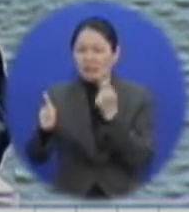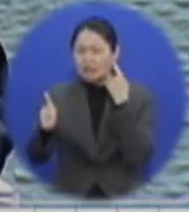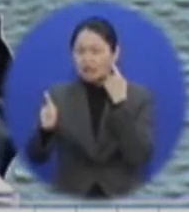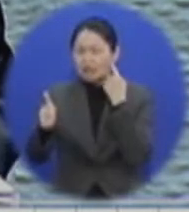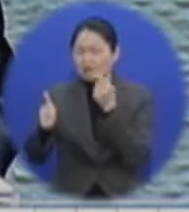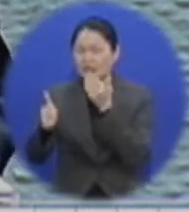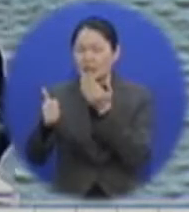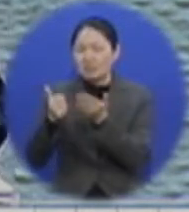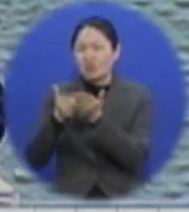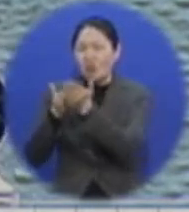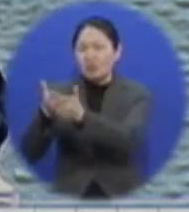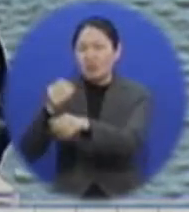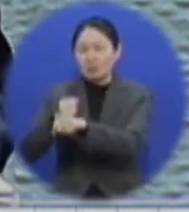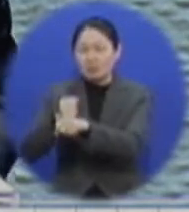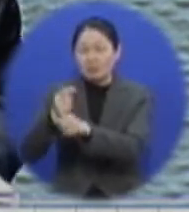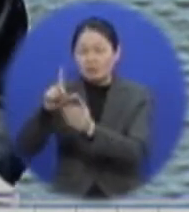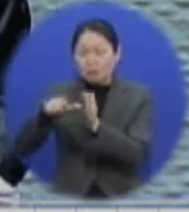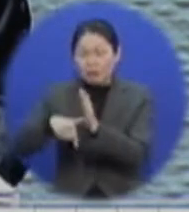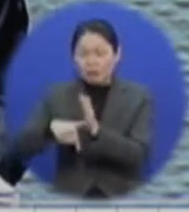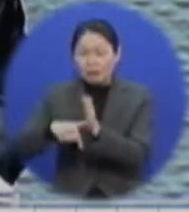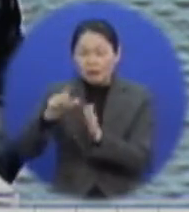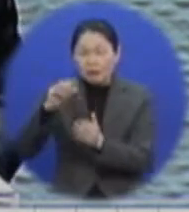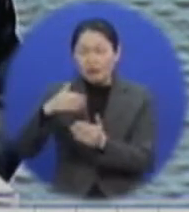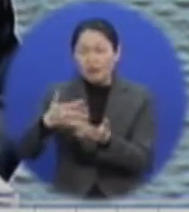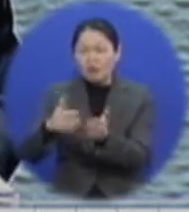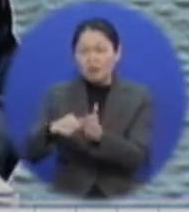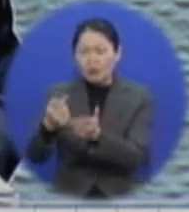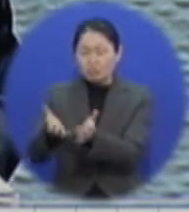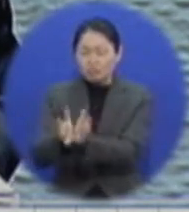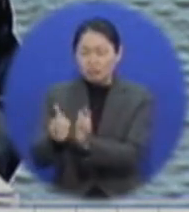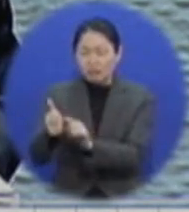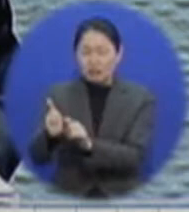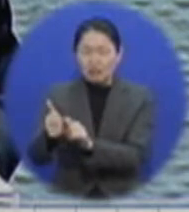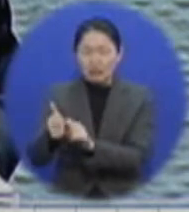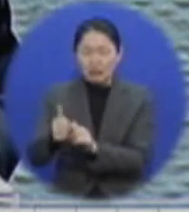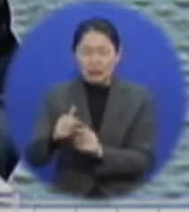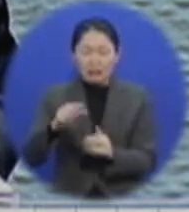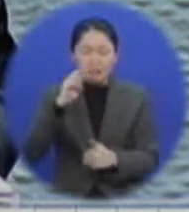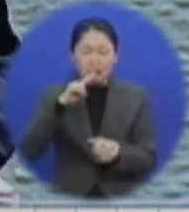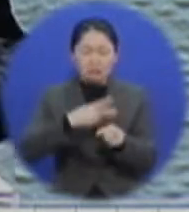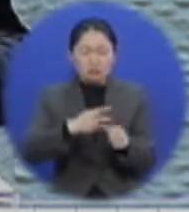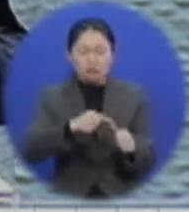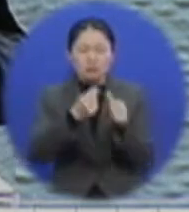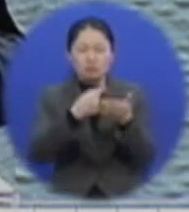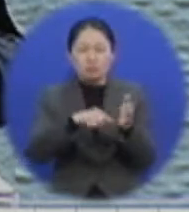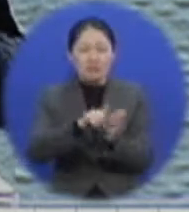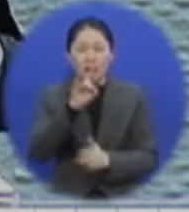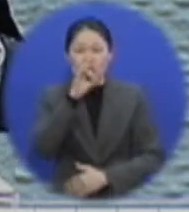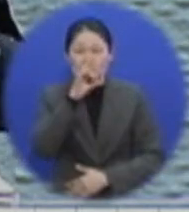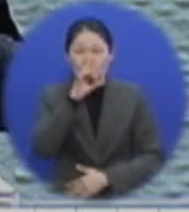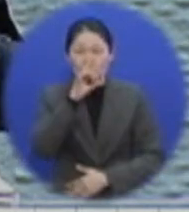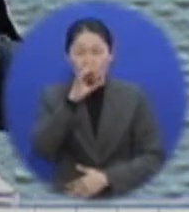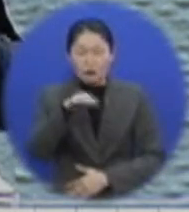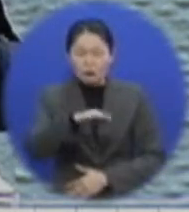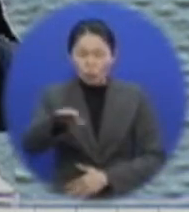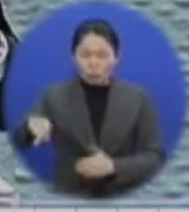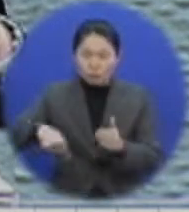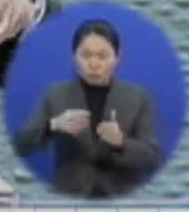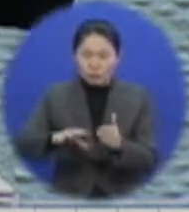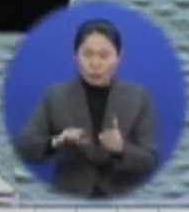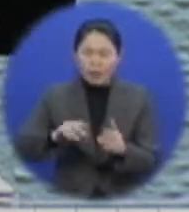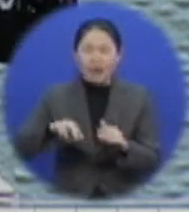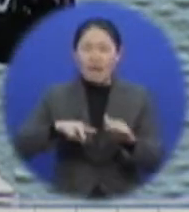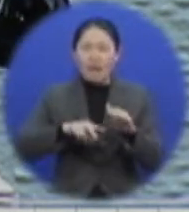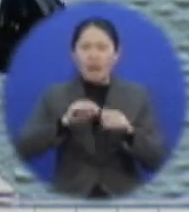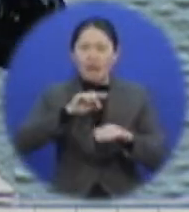합니다 그때 백부장이 사도 바울을 구원하려고 안 된다 그래서 너희들 중에 헤엄칠 수 있으면